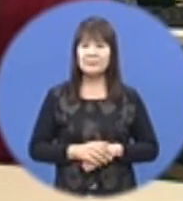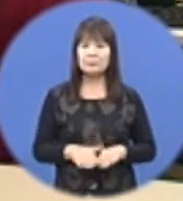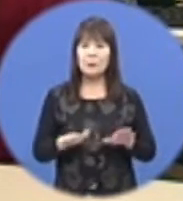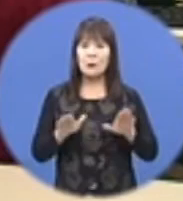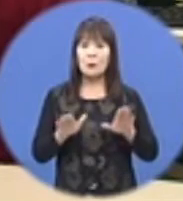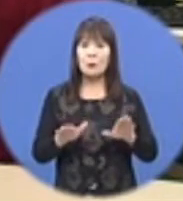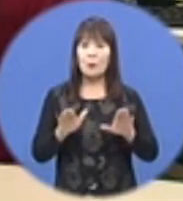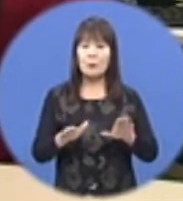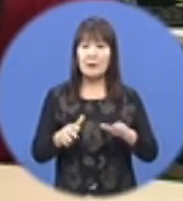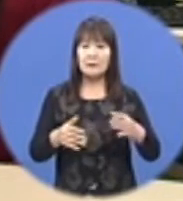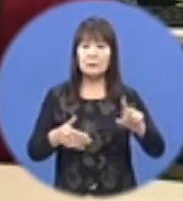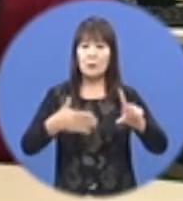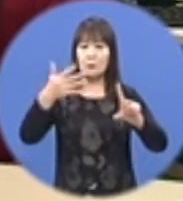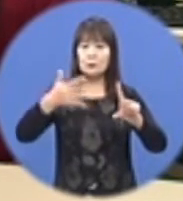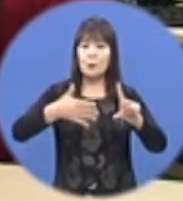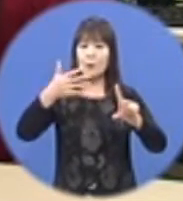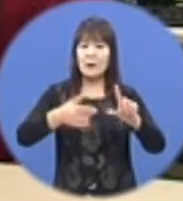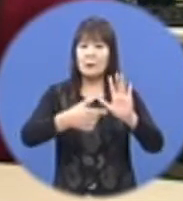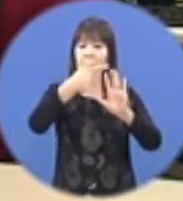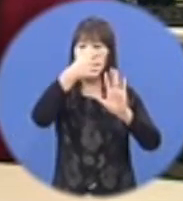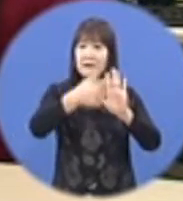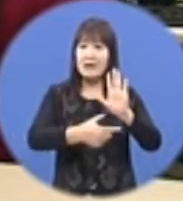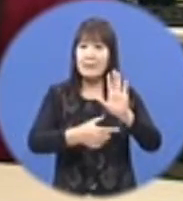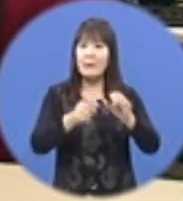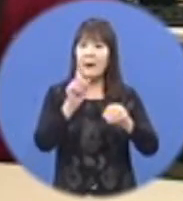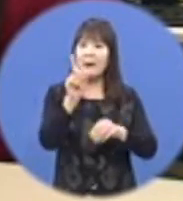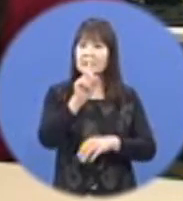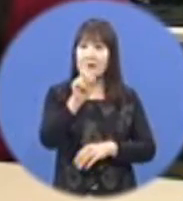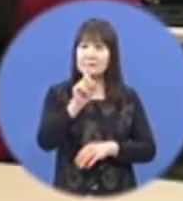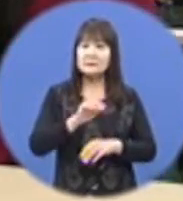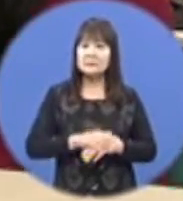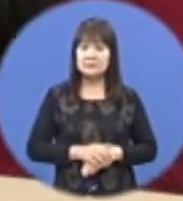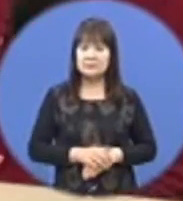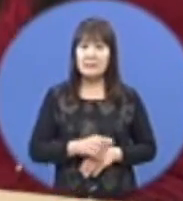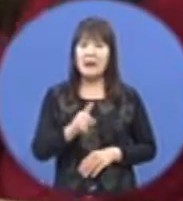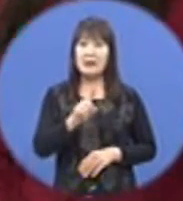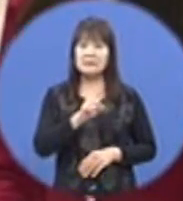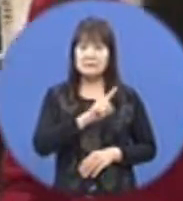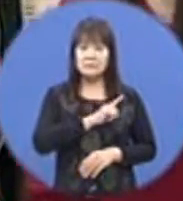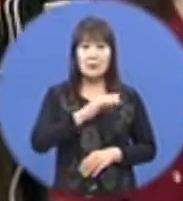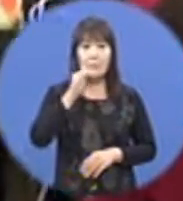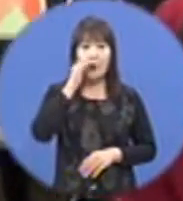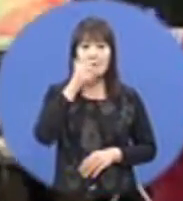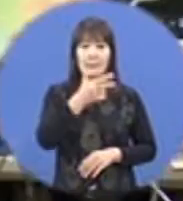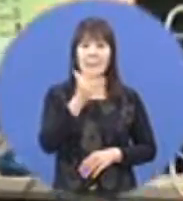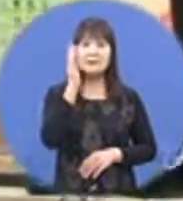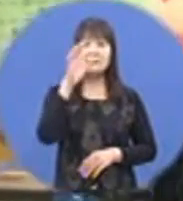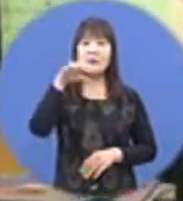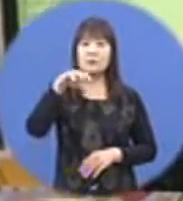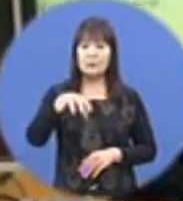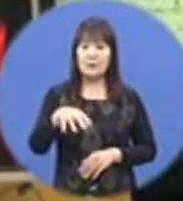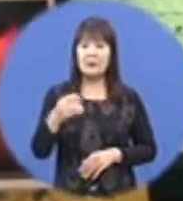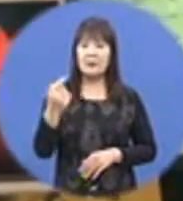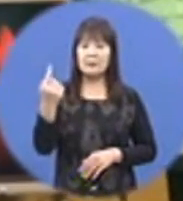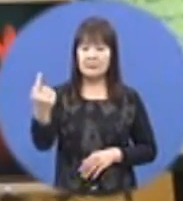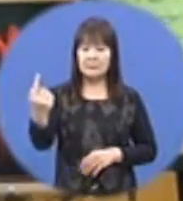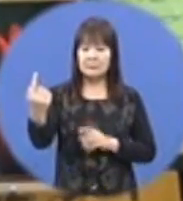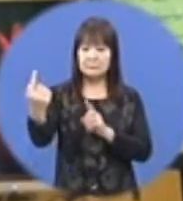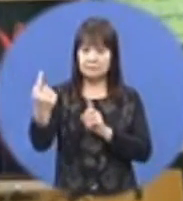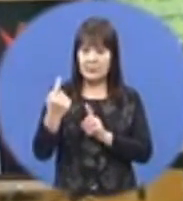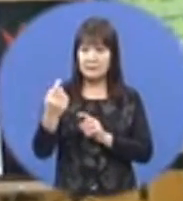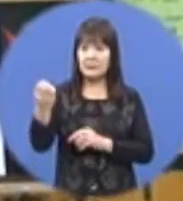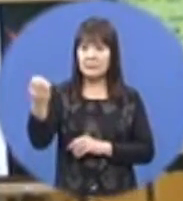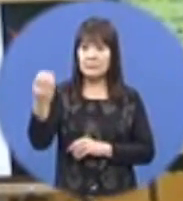今回の動画はどんなテーマで作ろうと思ったんですか？ 一番最初に和歌山市役所の方からお話をいただいた時